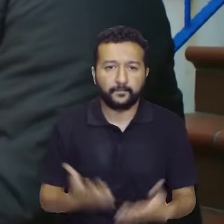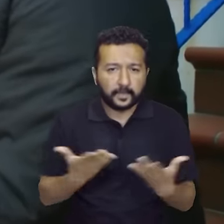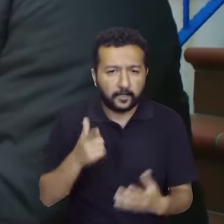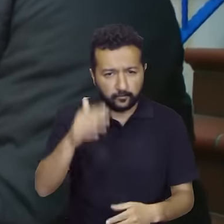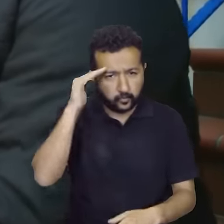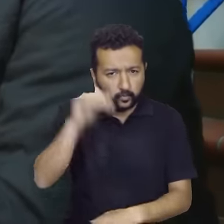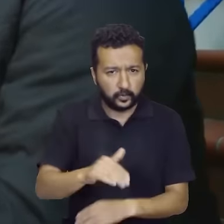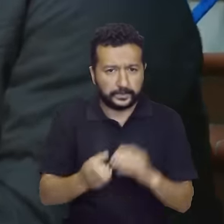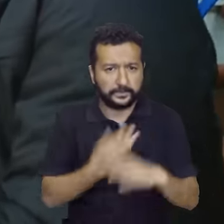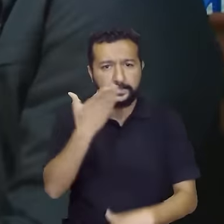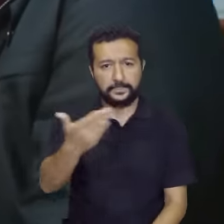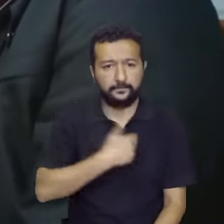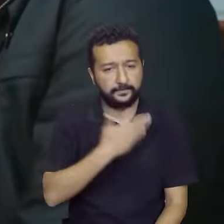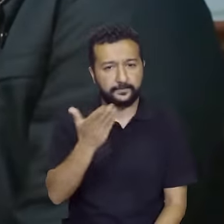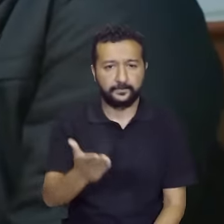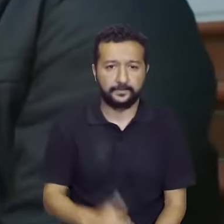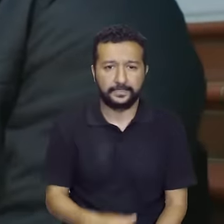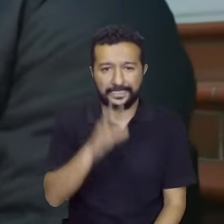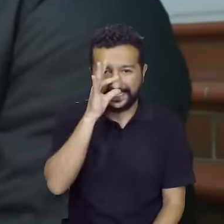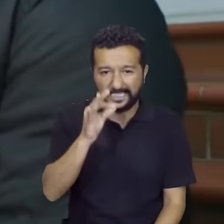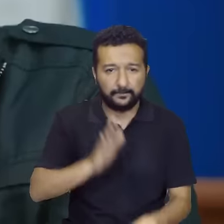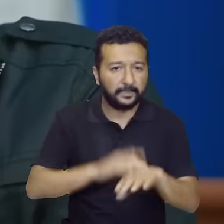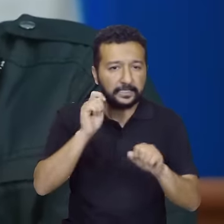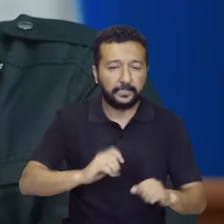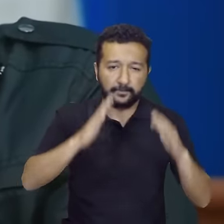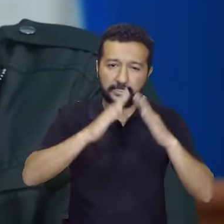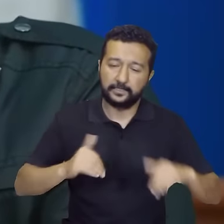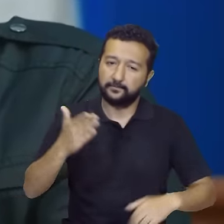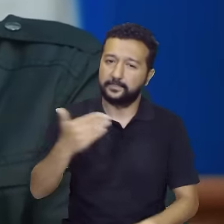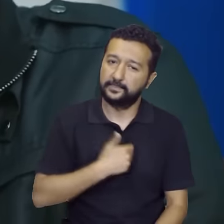Nasıl bu hallere düştük? Kim yırttı bizi?